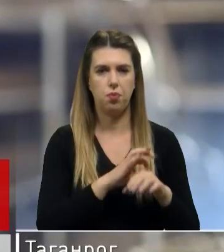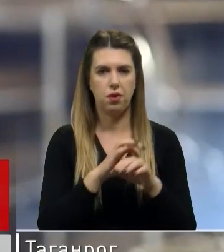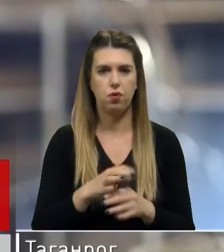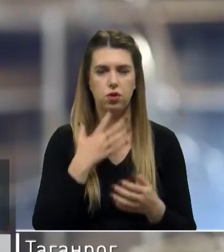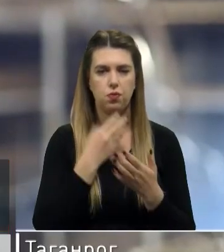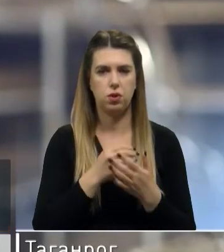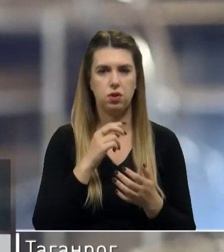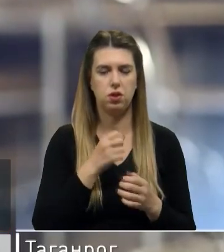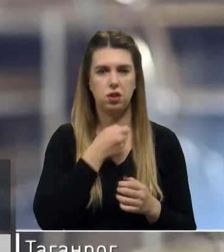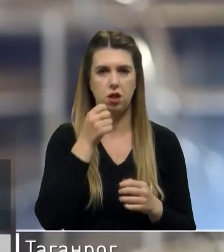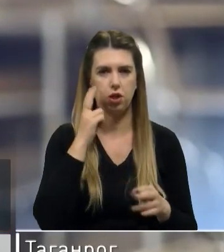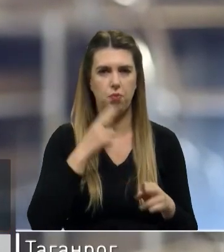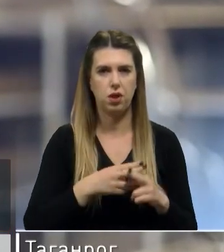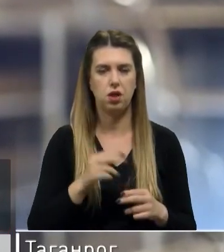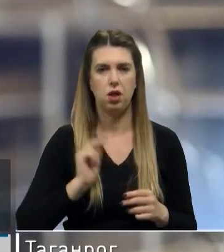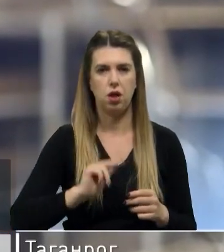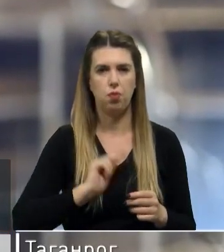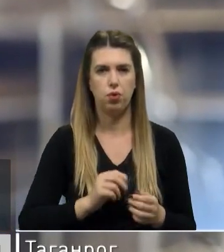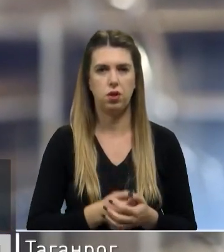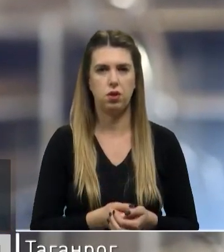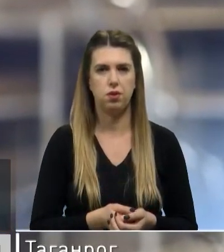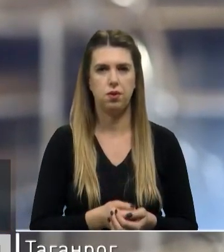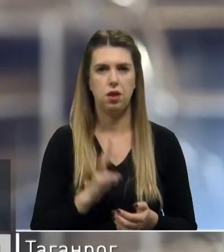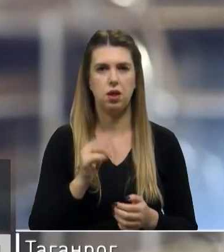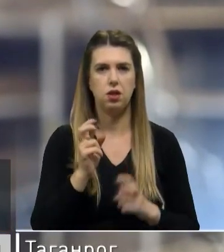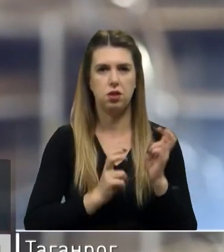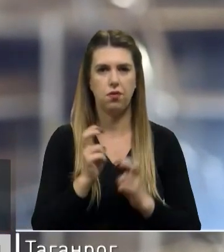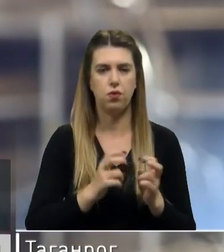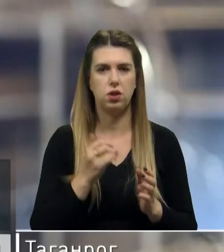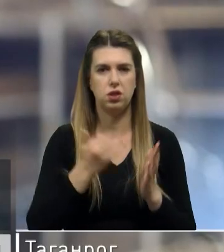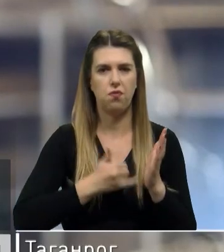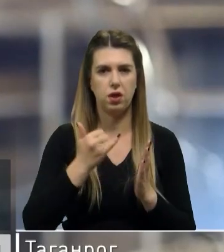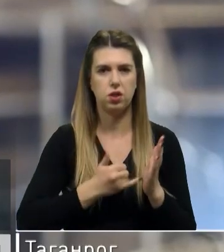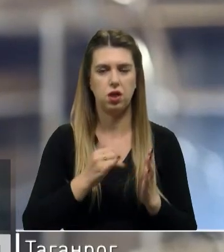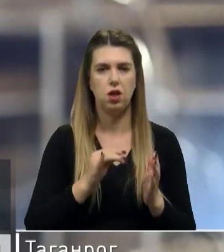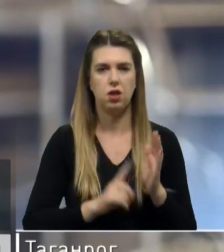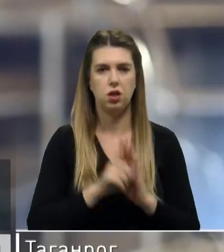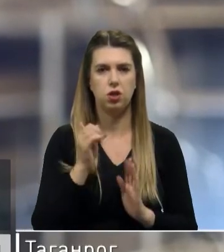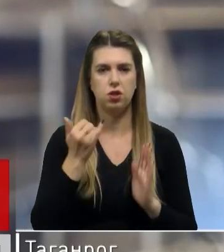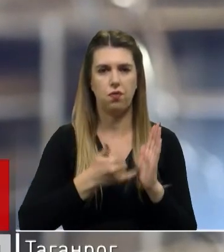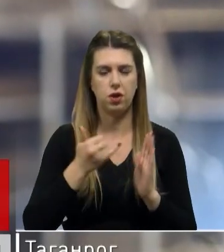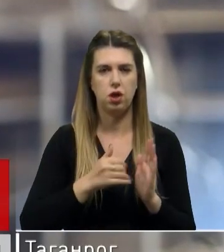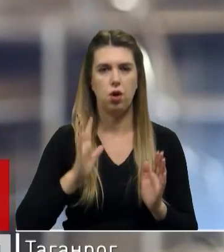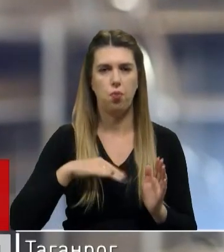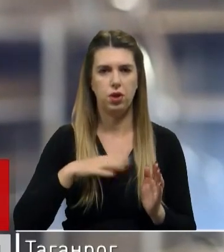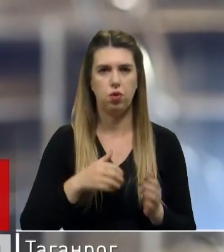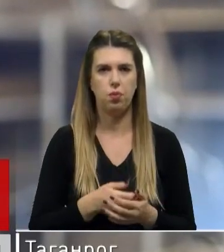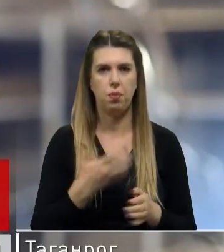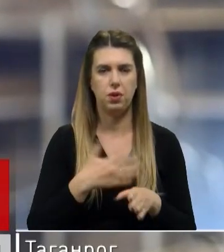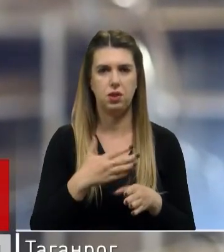время старший брат, работая на заводе сварщиком. Я начинал со сварщиков, потом